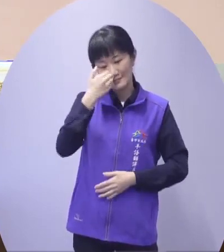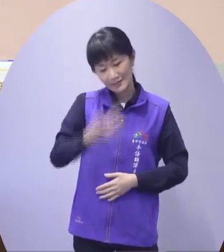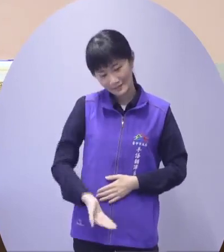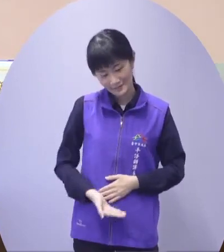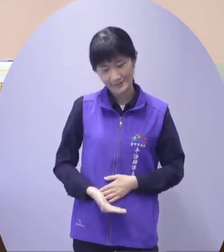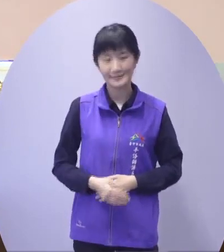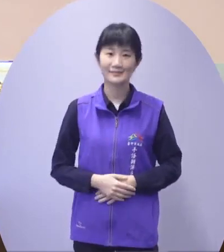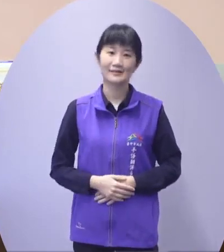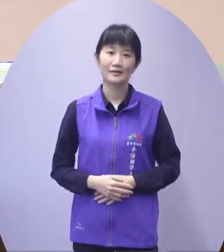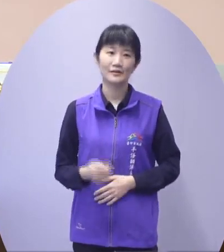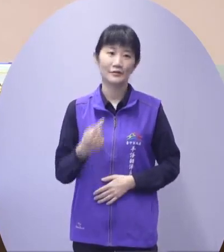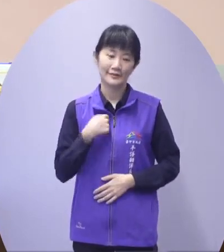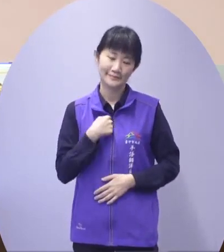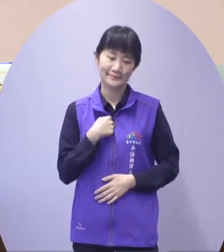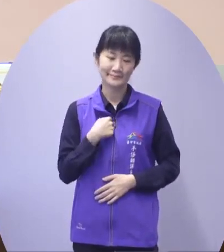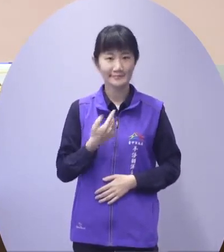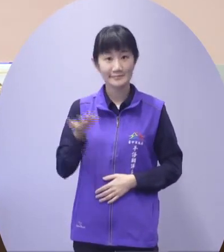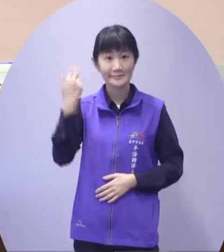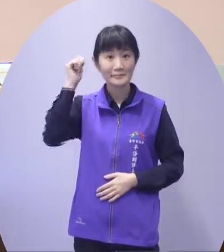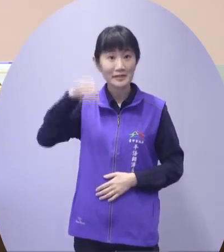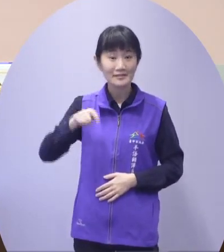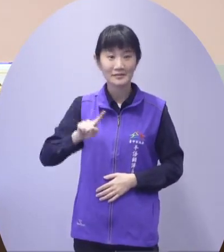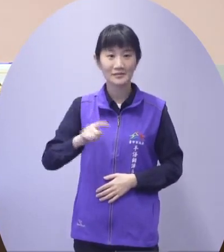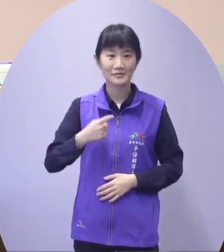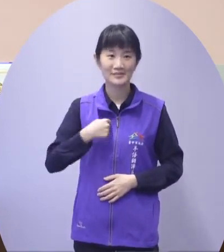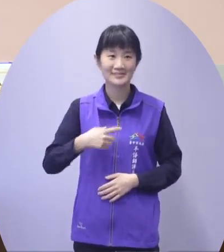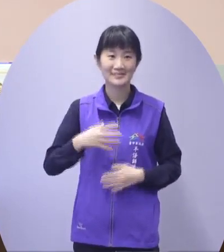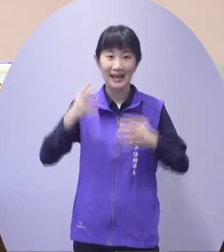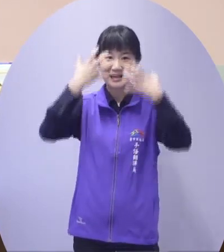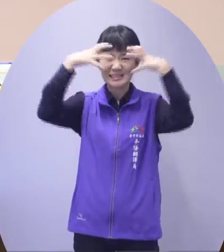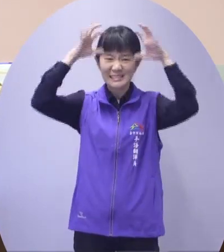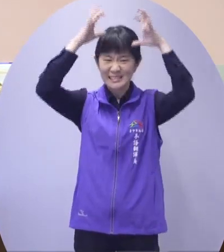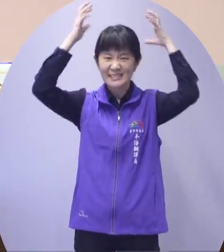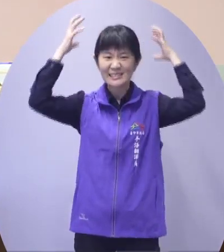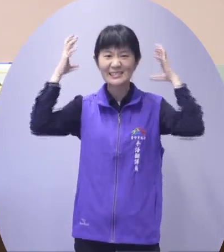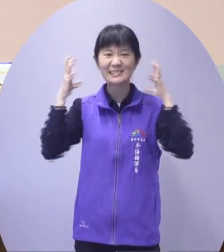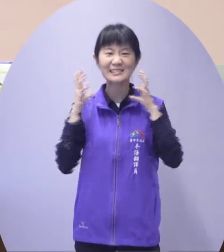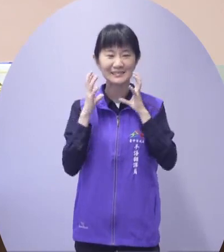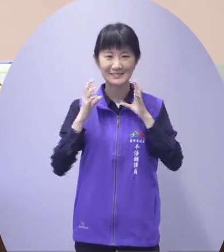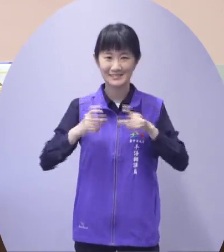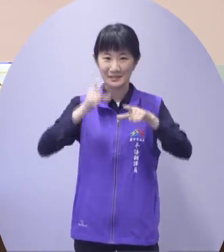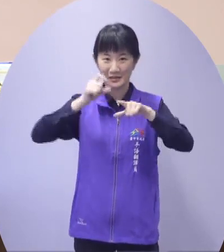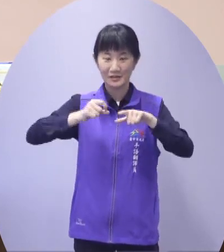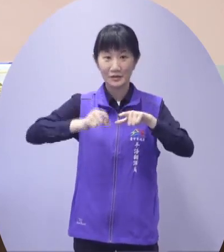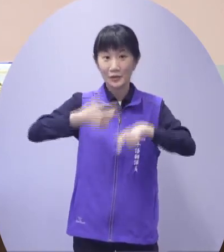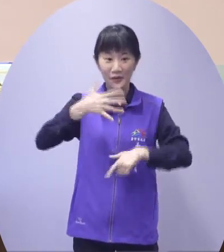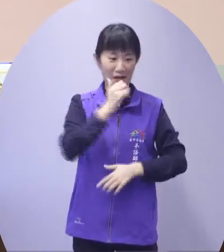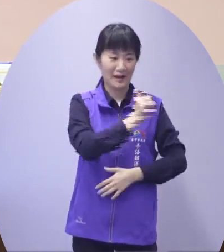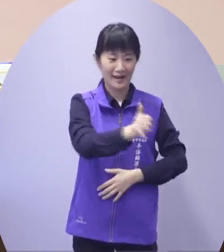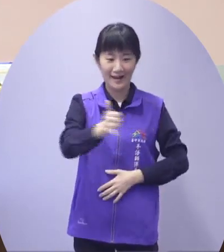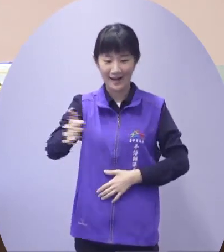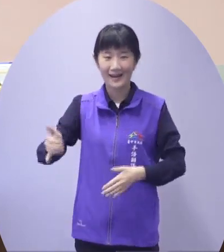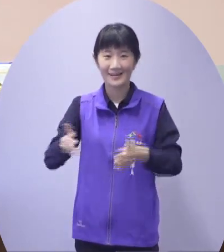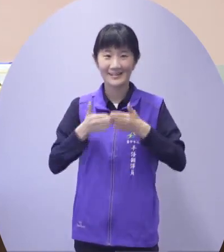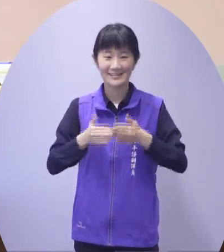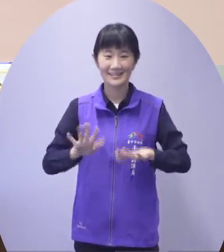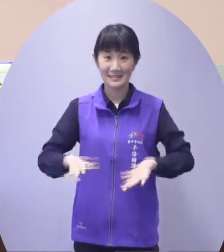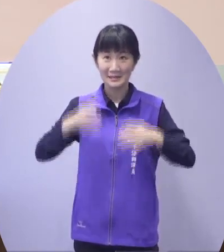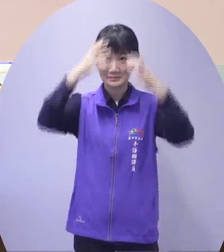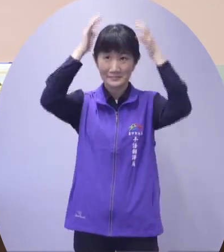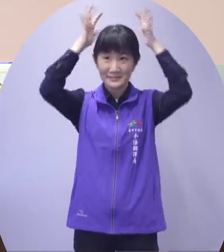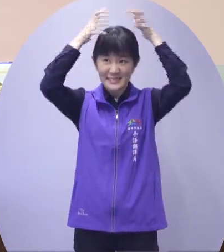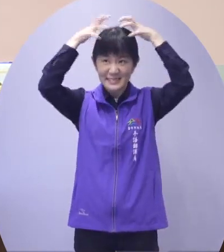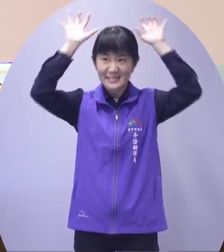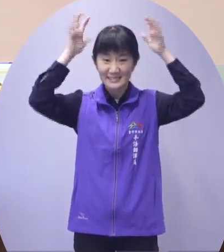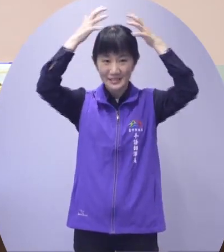须履行承诺啊，戴着狮子头套跑一天的公开行程哈，所以今天服装稍微特别了